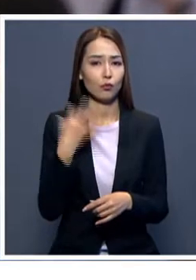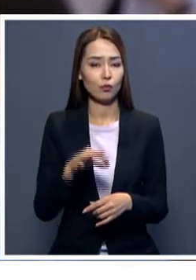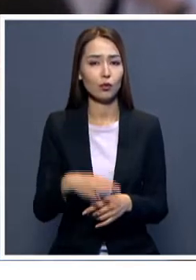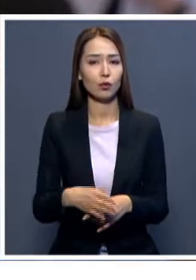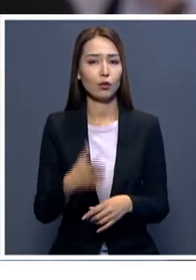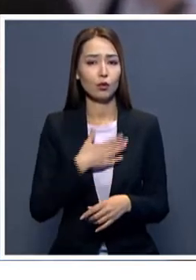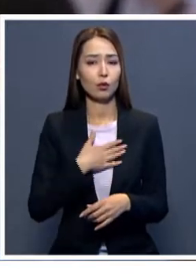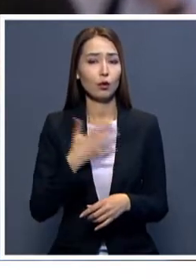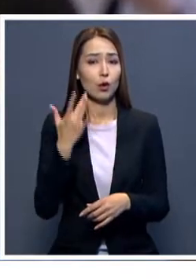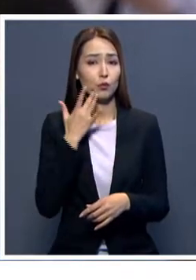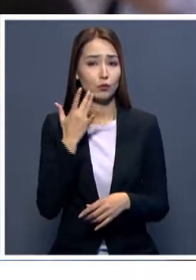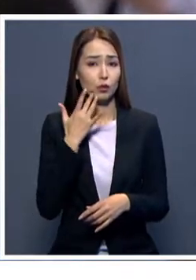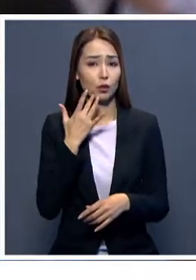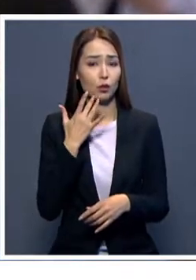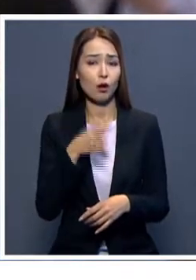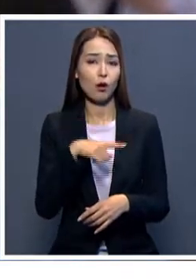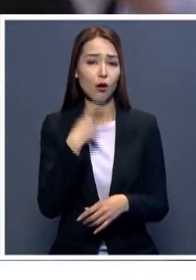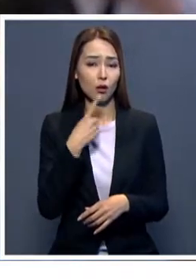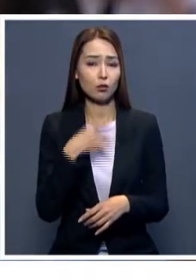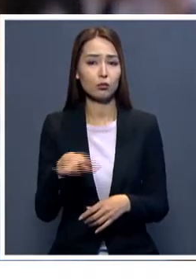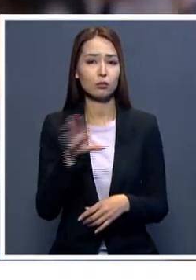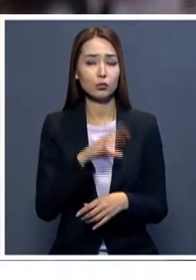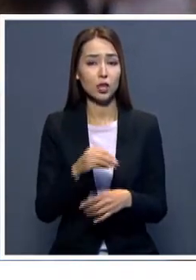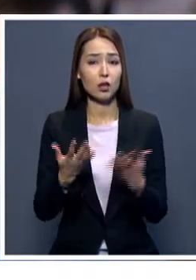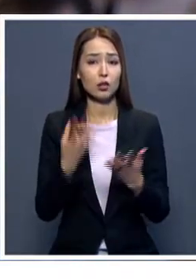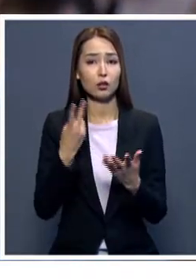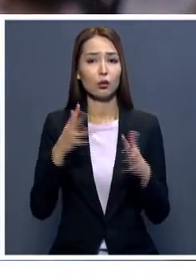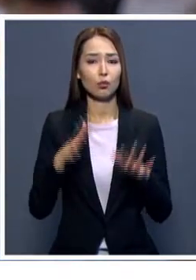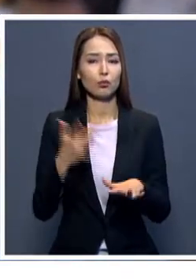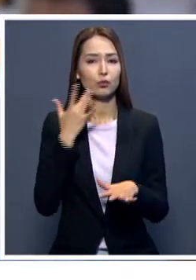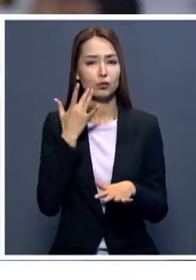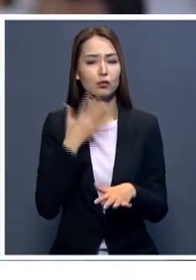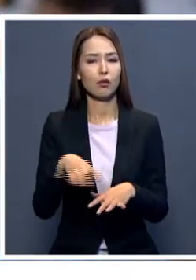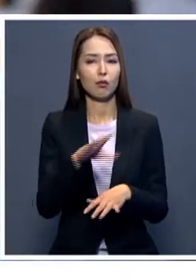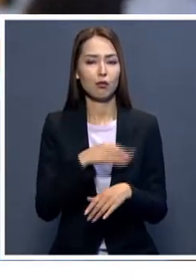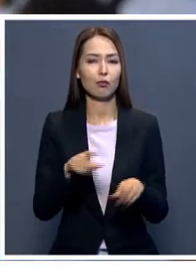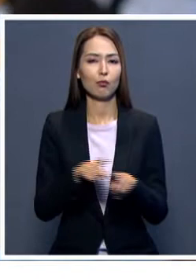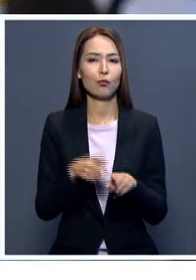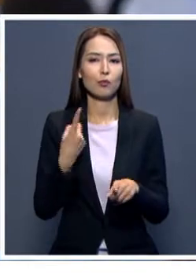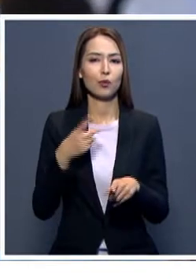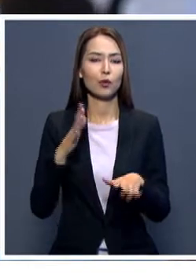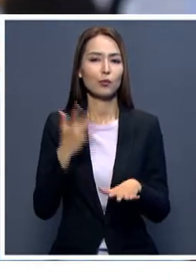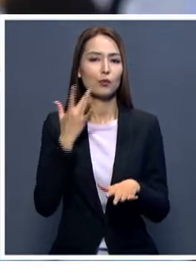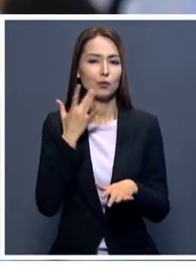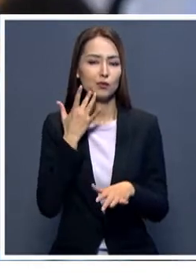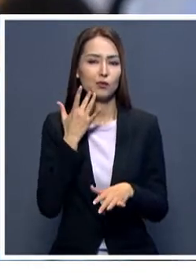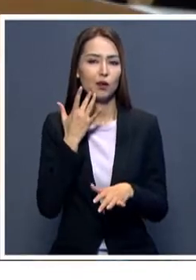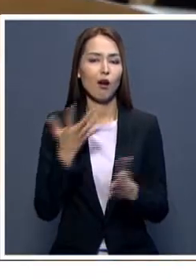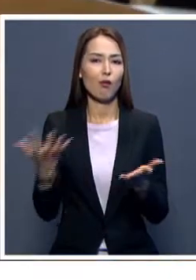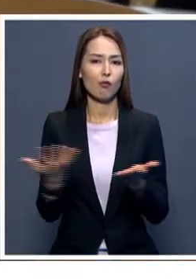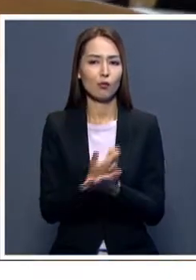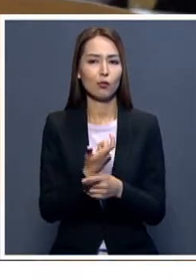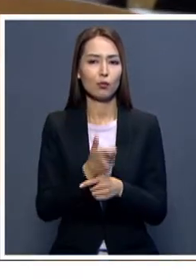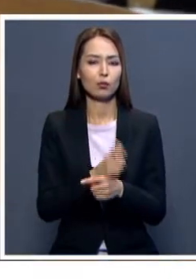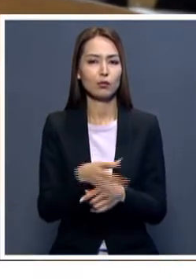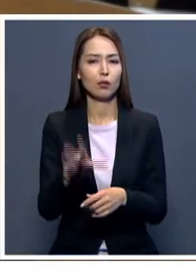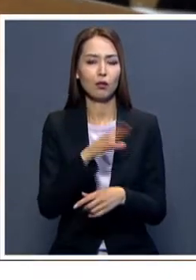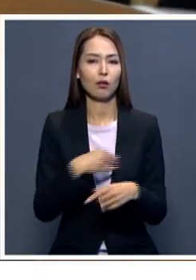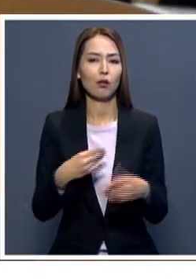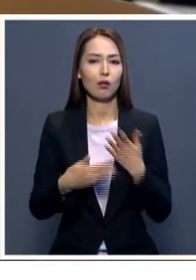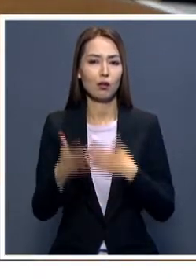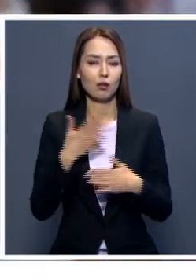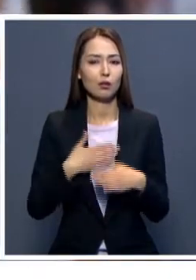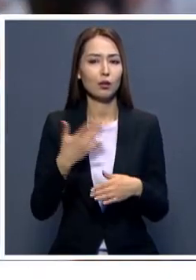оны әрқашан жанынан кетпей мақтанды ете береміз. Ол деген «Голос дети» проектіне қатысып финалға